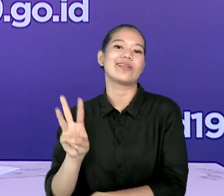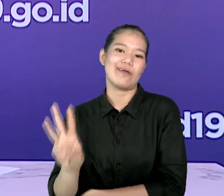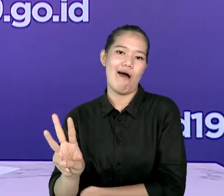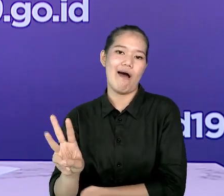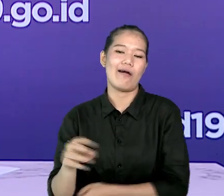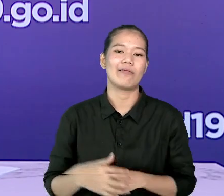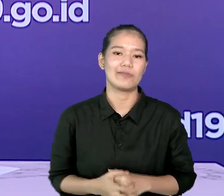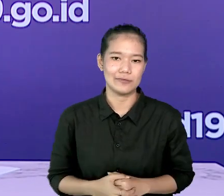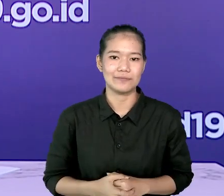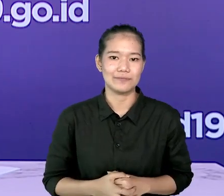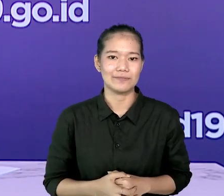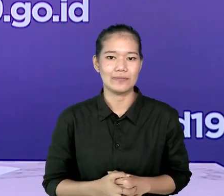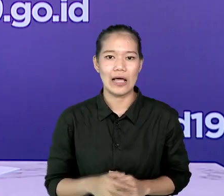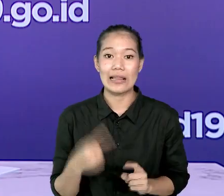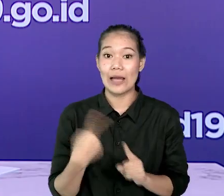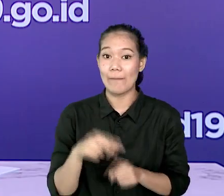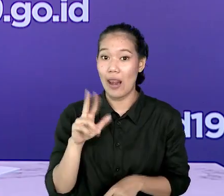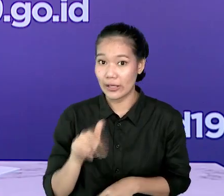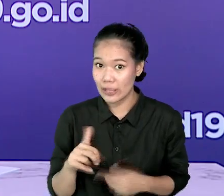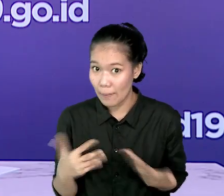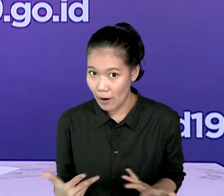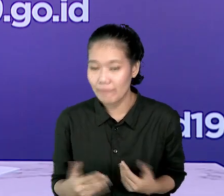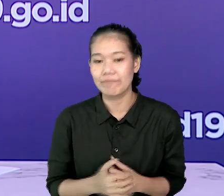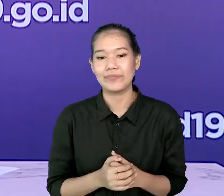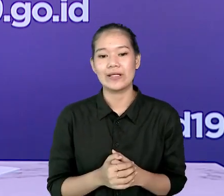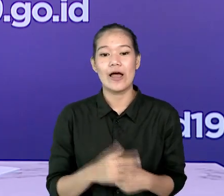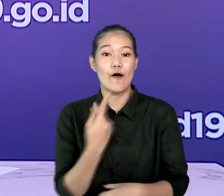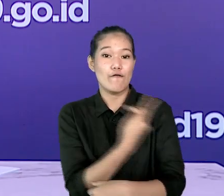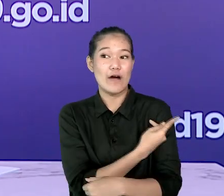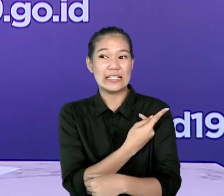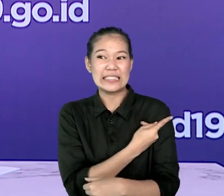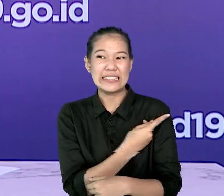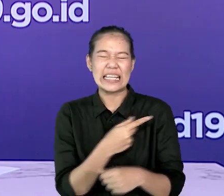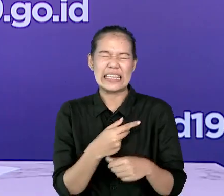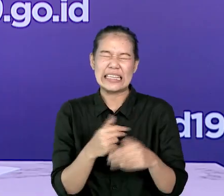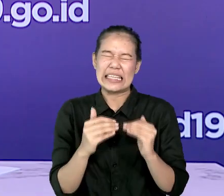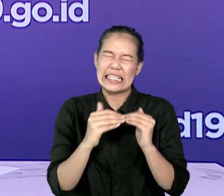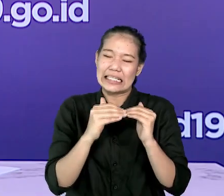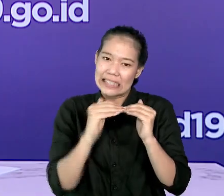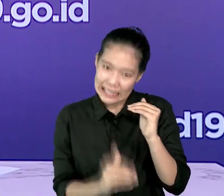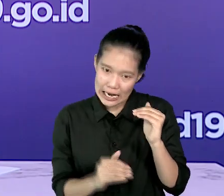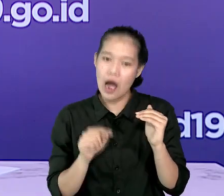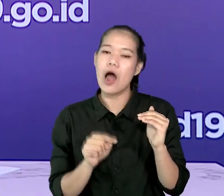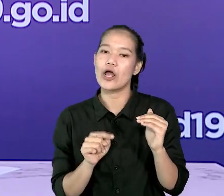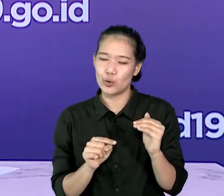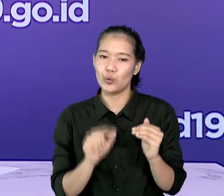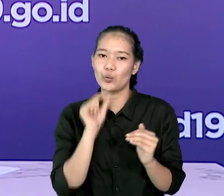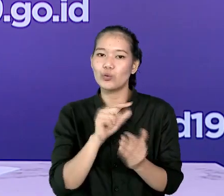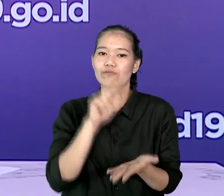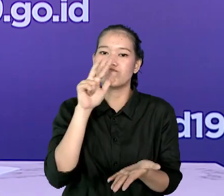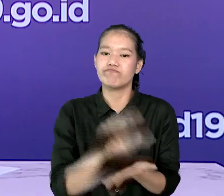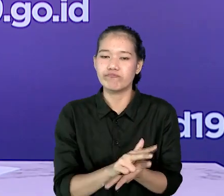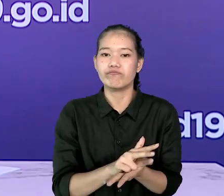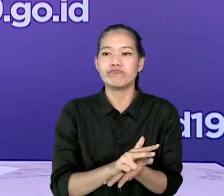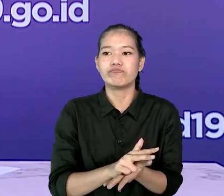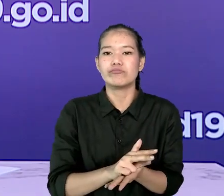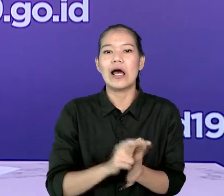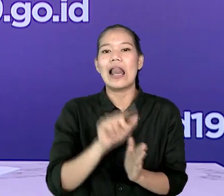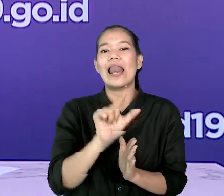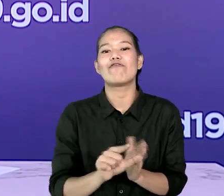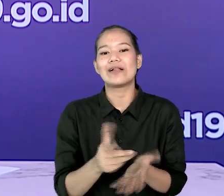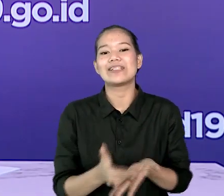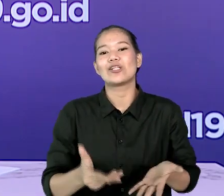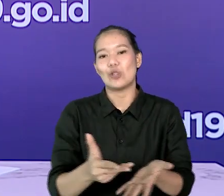3. Sebagai tambahan, capaian vaksinasi terendah digunakan sebagai dasar penetapan level kabupaten